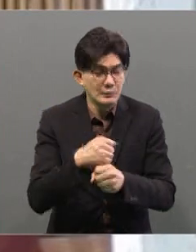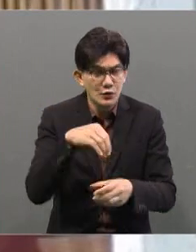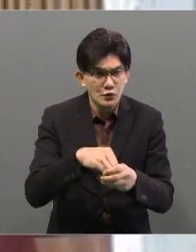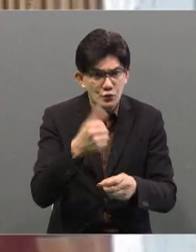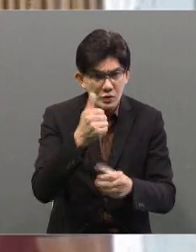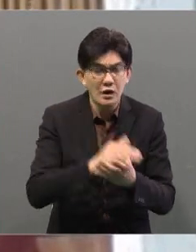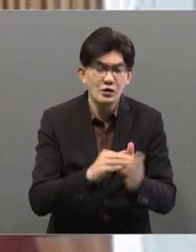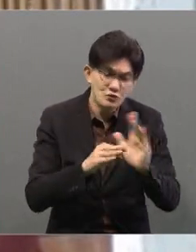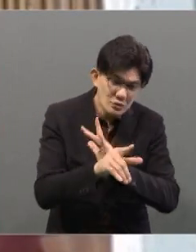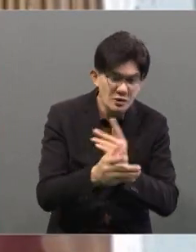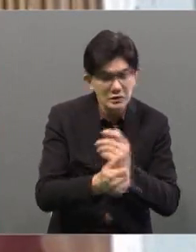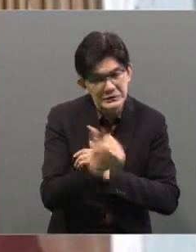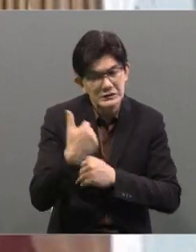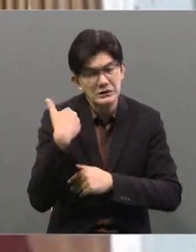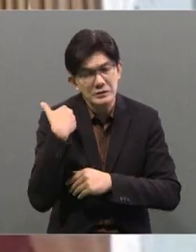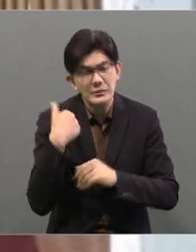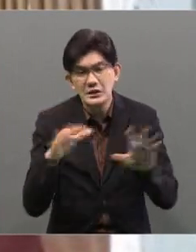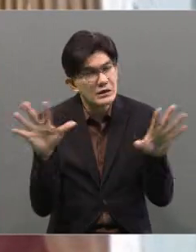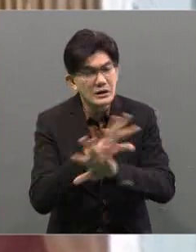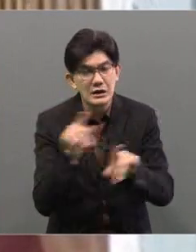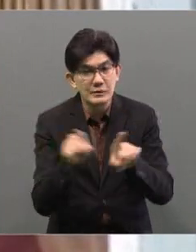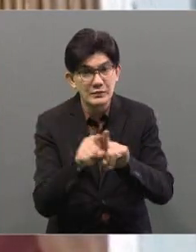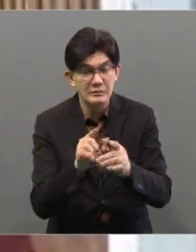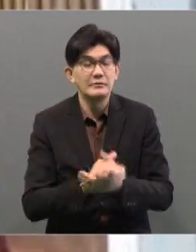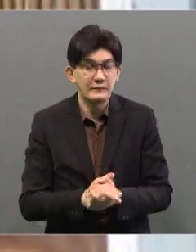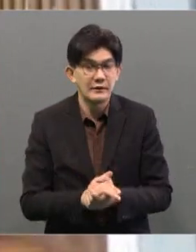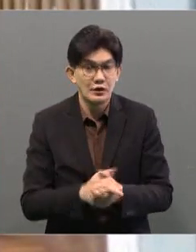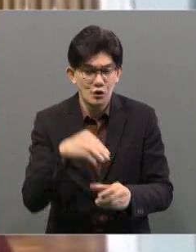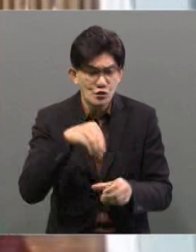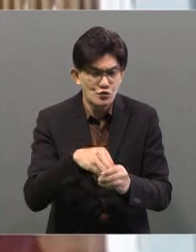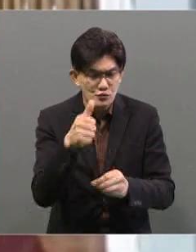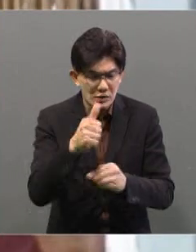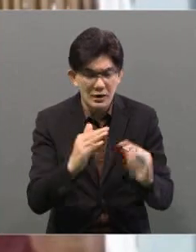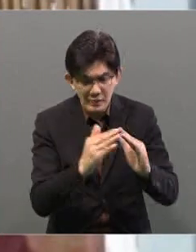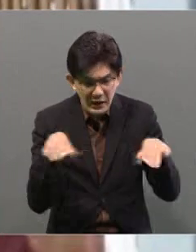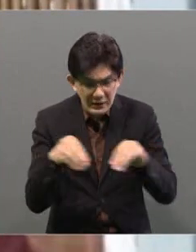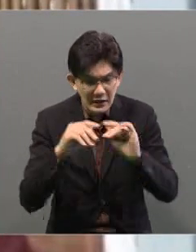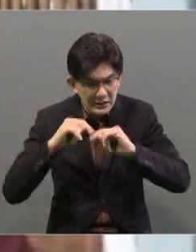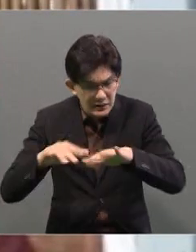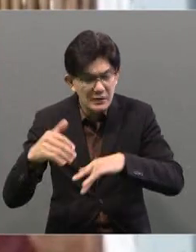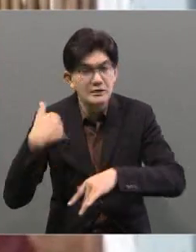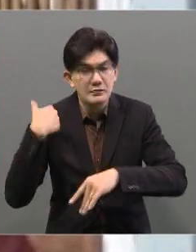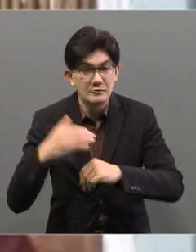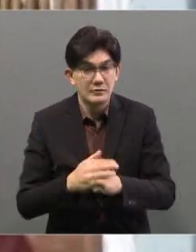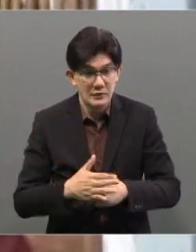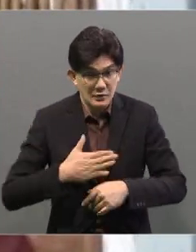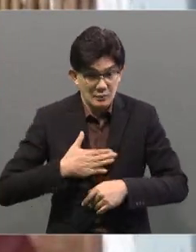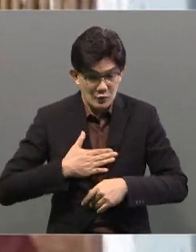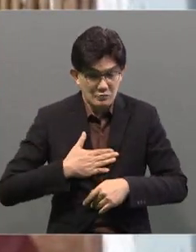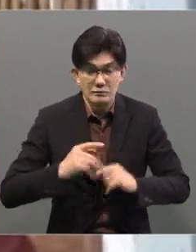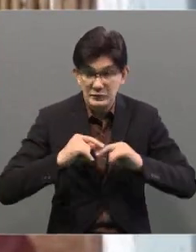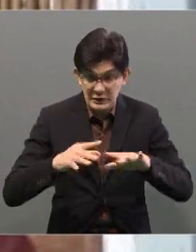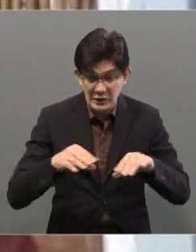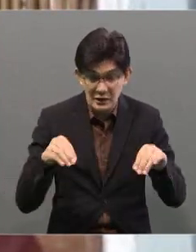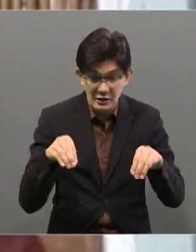งหรือชลบุรีอะไรอย่างเงี้ยให้เหมือนกันเหมือนช่องสมสารเนี่ยก็อยู่ในน้ำกันเลยแต่พวกผมอยู่บนนะอยู่บนน้ำเนี่ยอยู่ชายเลเนี่ยแต่อยู่บ